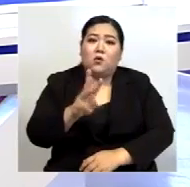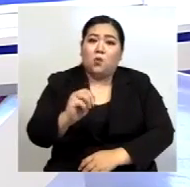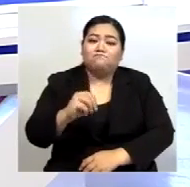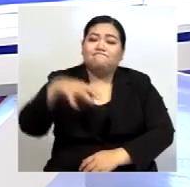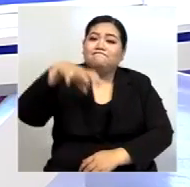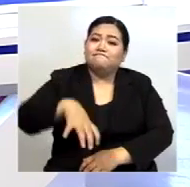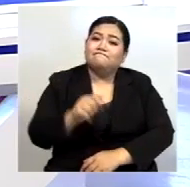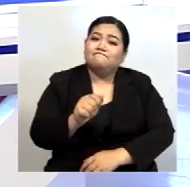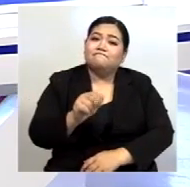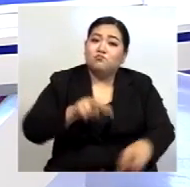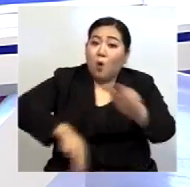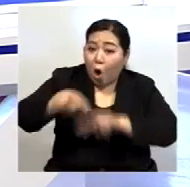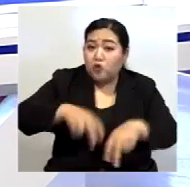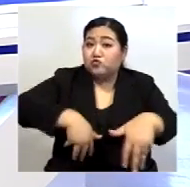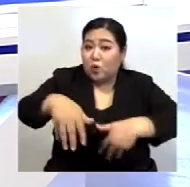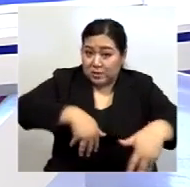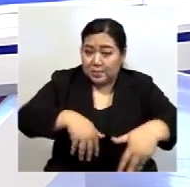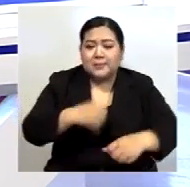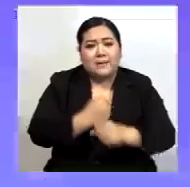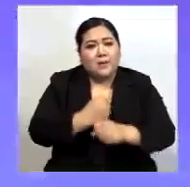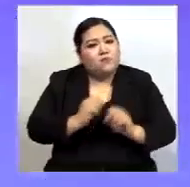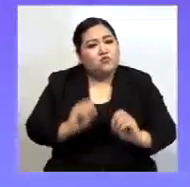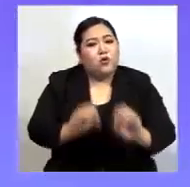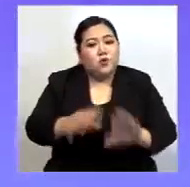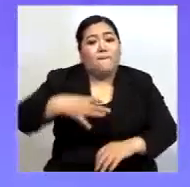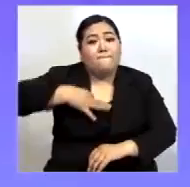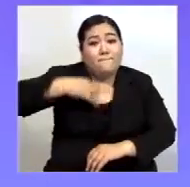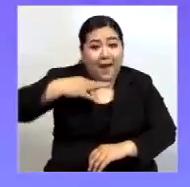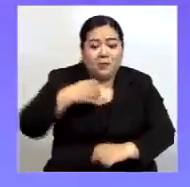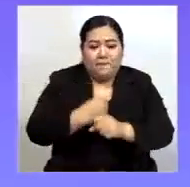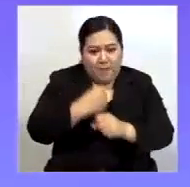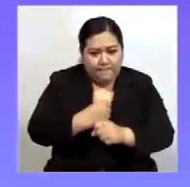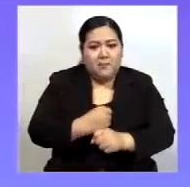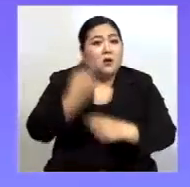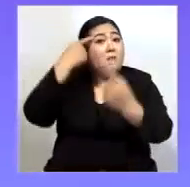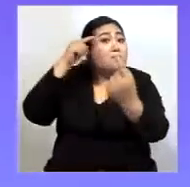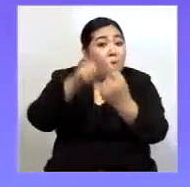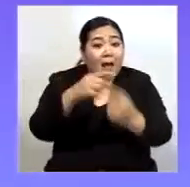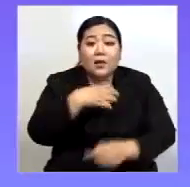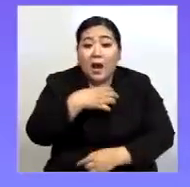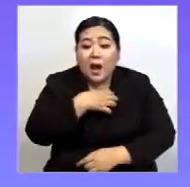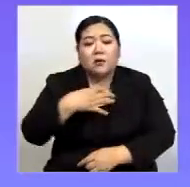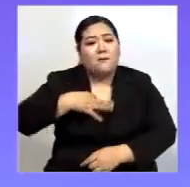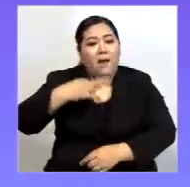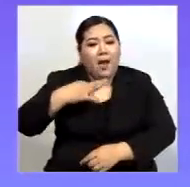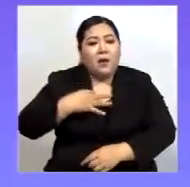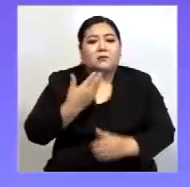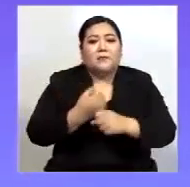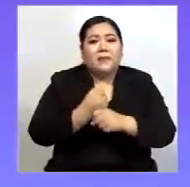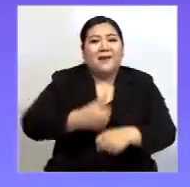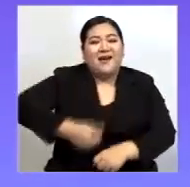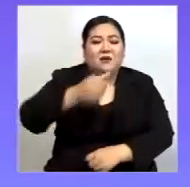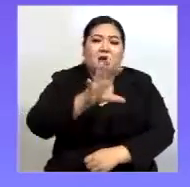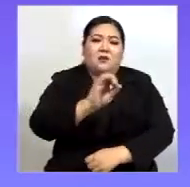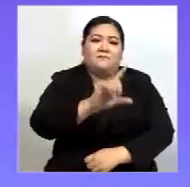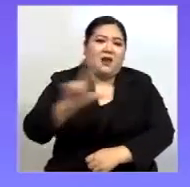ถิ่นเนี่ยนะครับได้มีการเร่งจัดสอนการผลิตหน้ากากอนามัยแบบผ้าทั่วประเทศตามเป้าหมายก็บอกว่าต้องการที่จะผลิตให้ได้50ล้านชิ้น